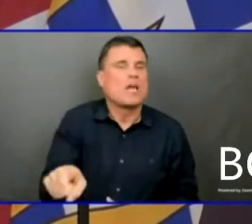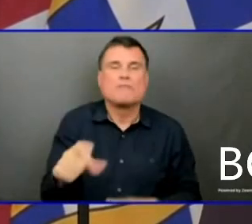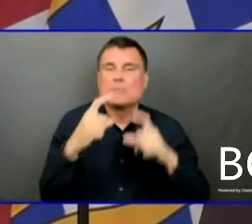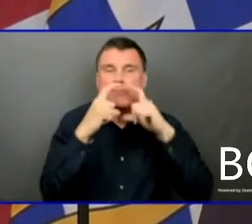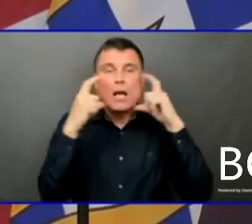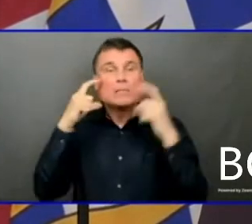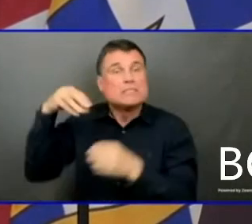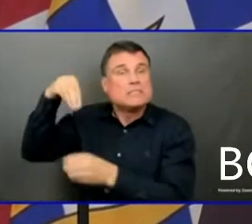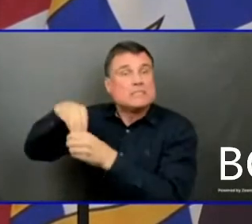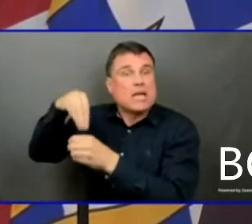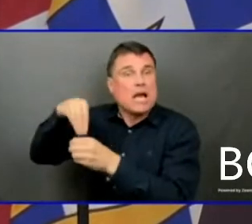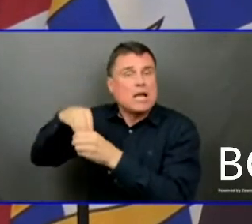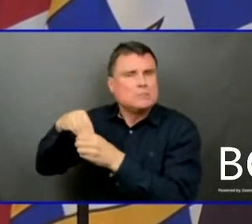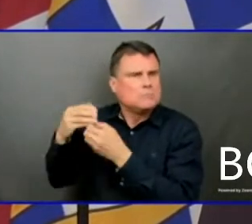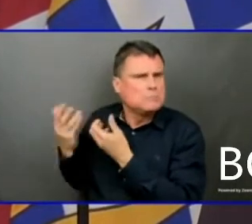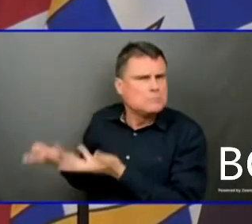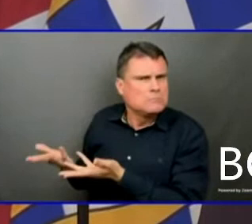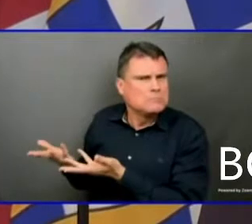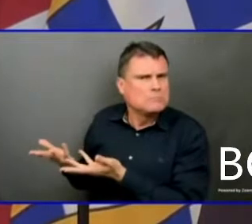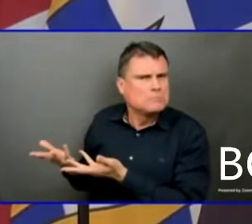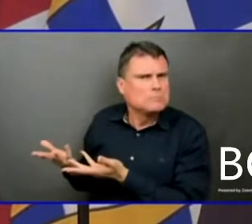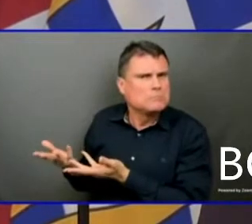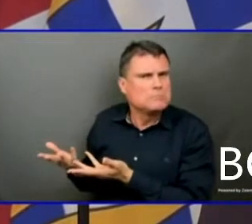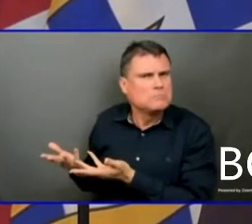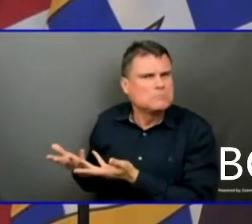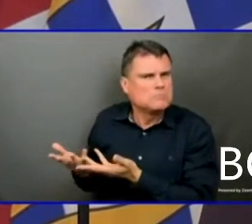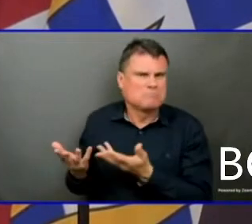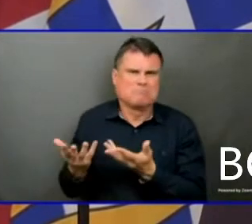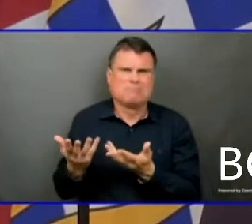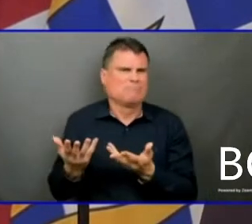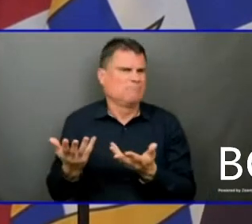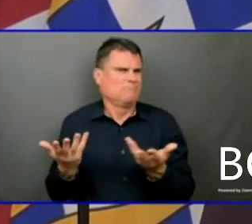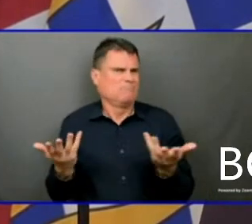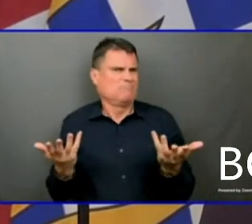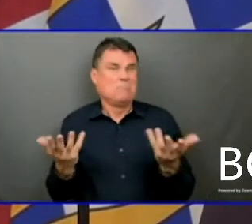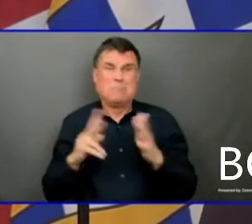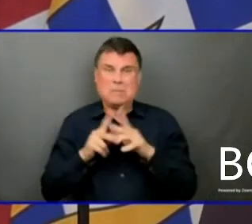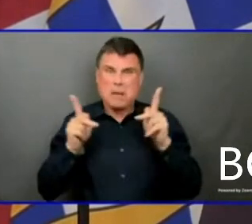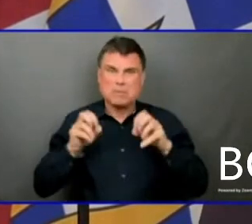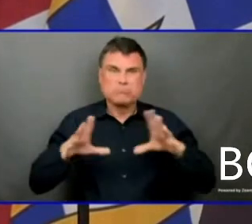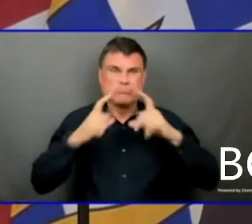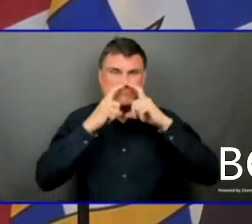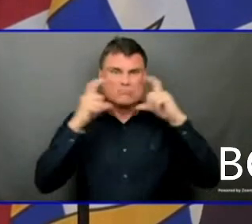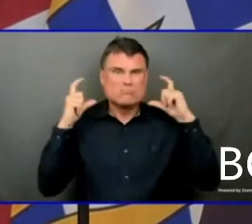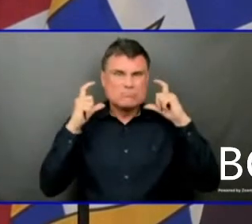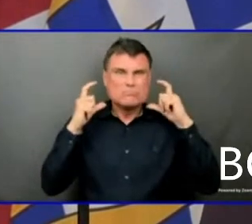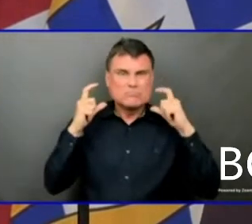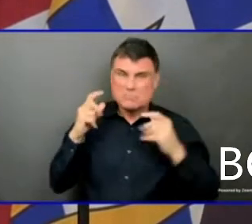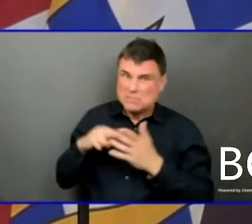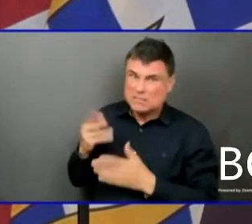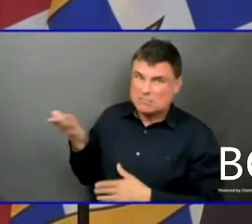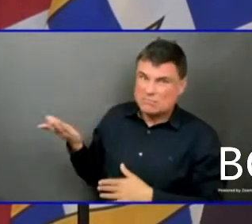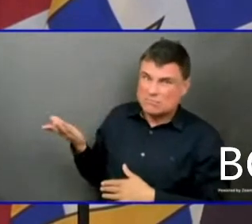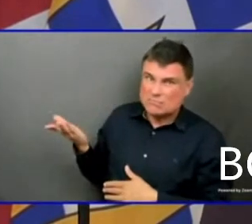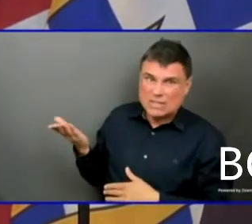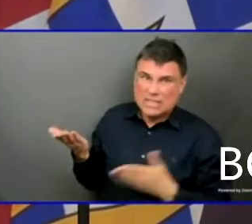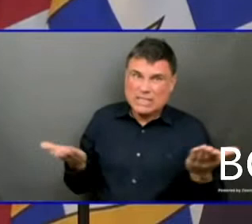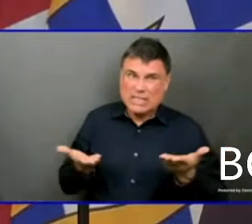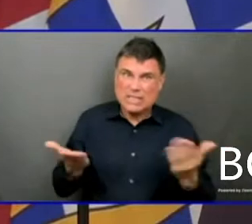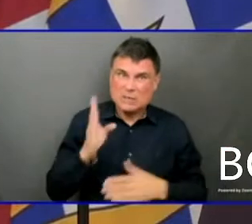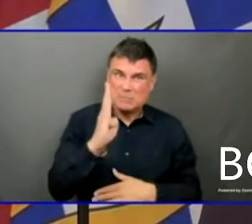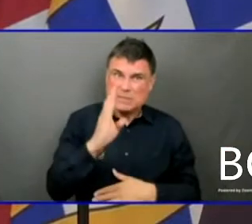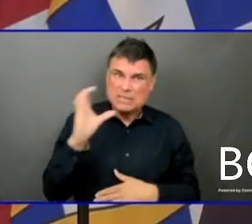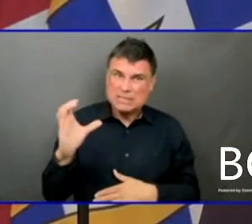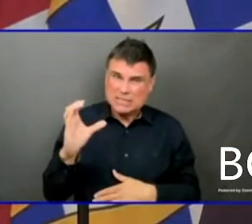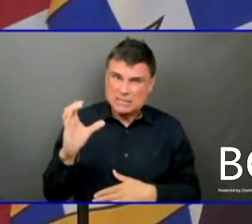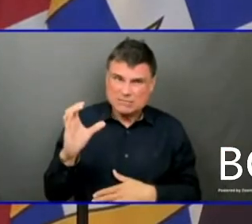罩新的命令，只要你2针打完疫苗都可以不要戴口罩了。那我们 BC 省的口罩政策有没有